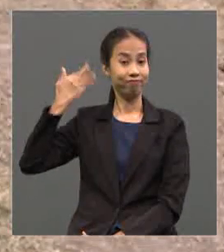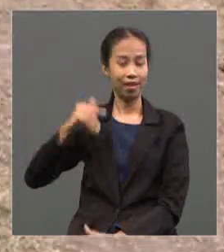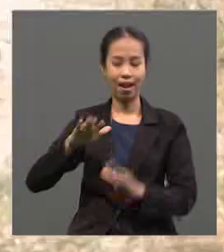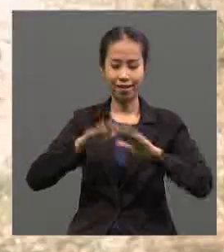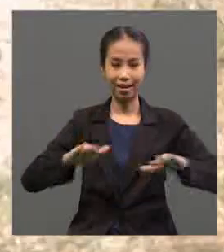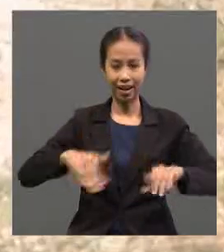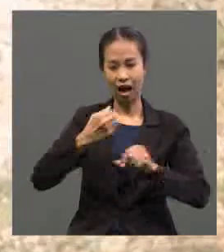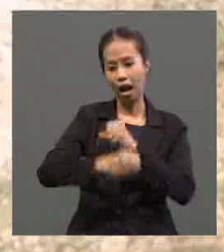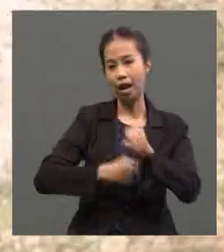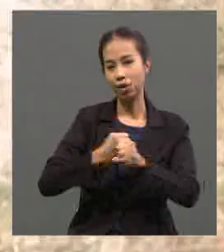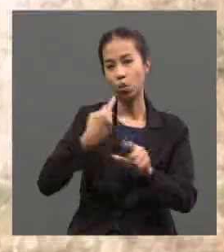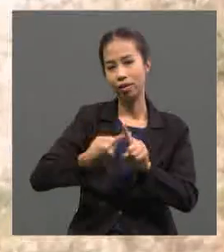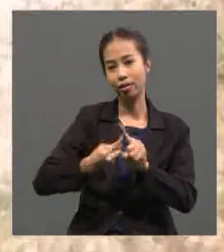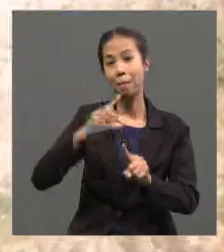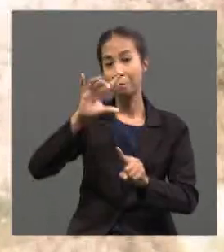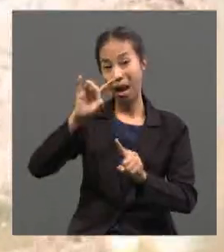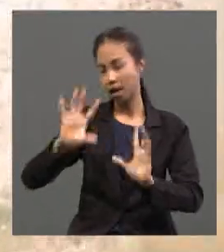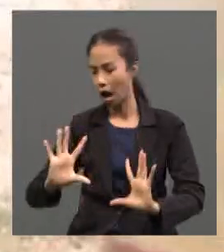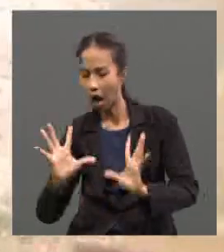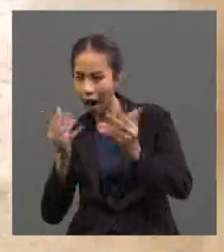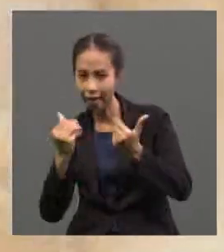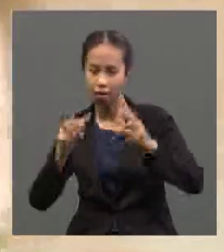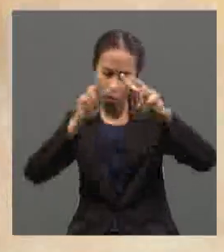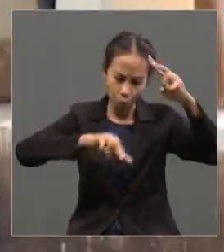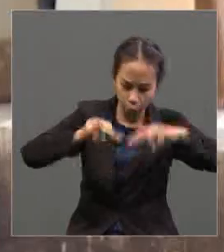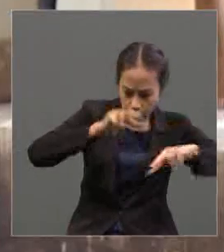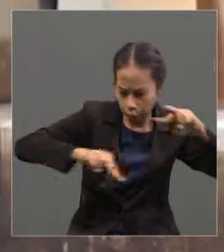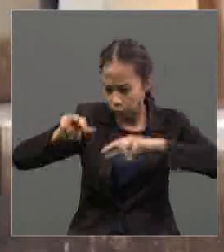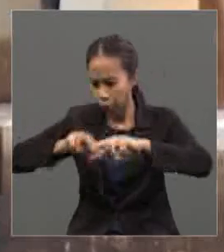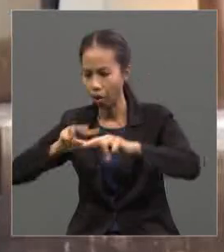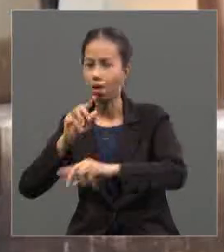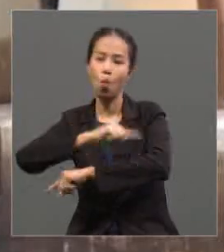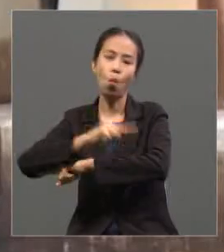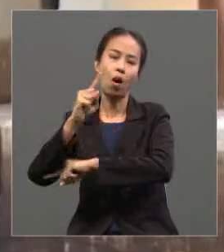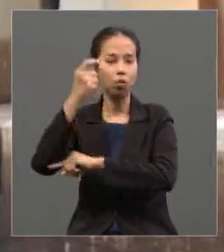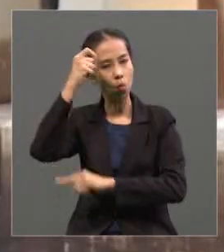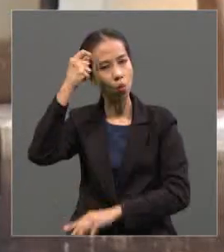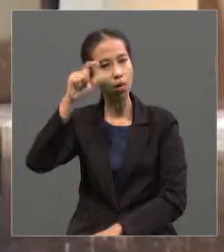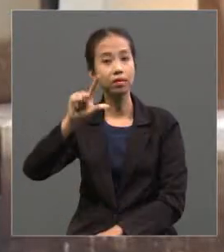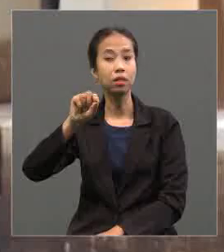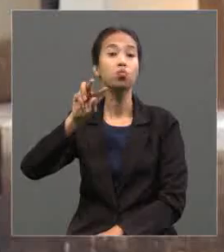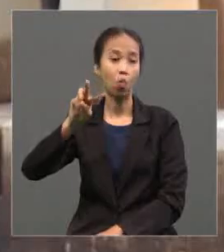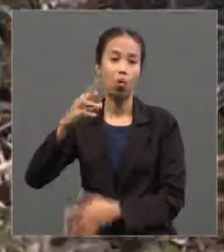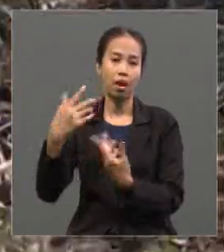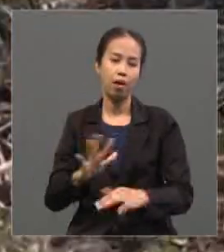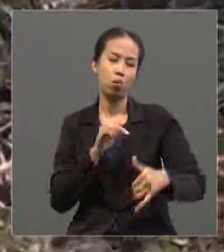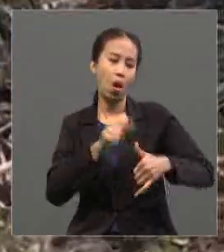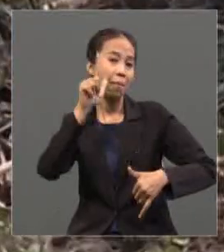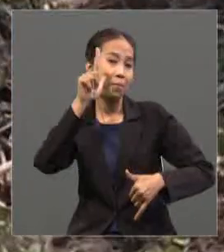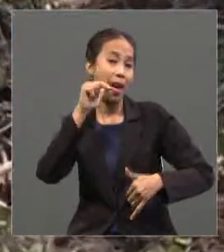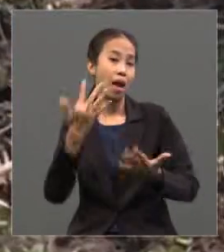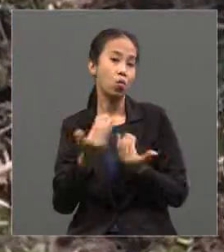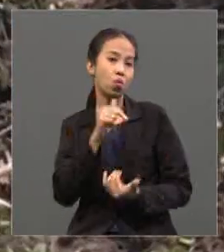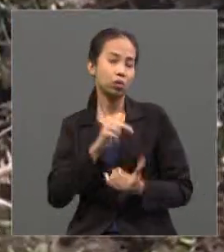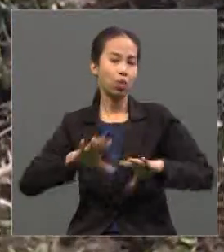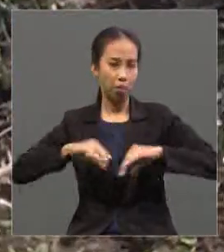ายวัย8เดือนหายตัวกับปฏิบัติการค้นหา22วันก่อนที่คุณแม่เนี่ยจะมีการรับสารภาพนะคือเริ่มก่อนวันที่